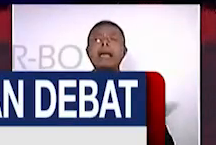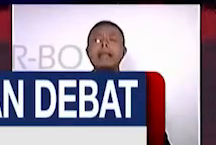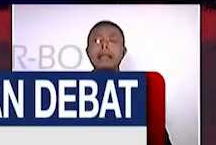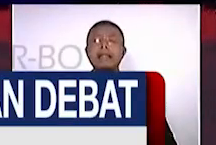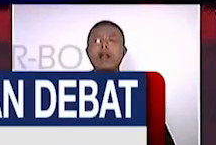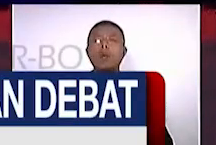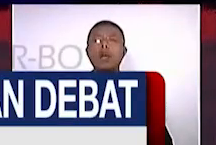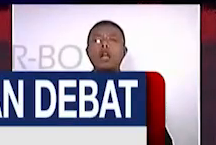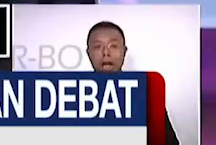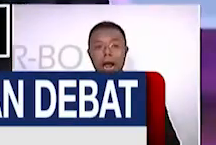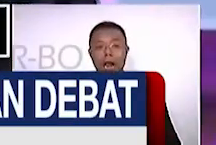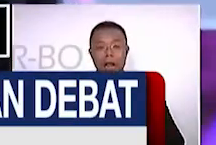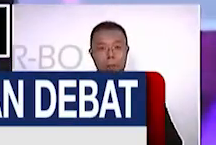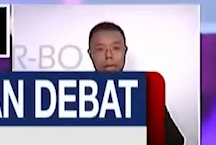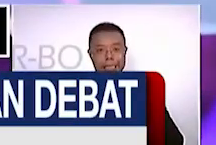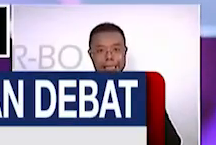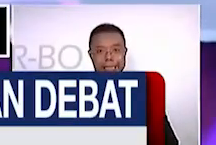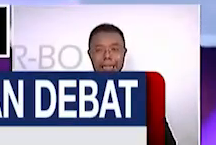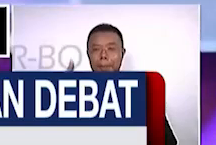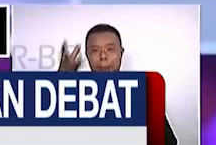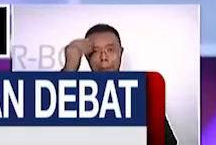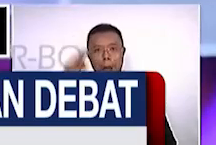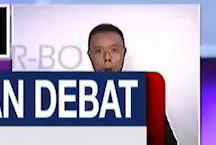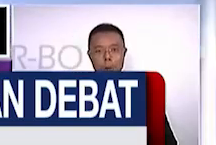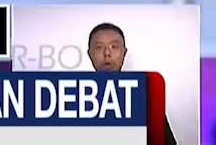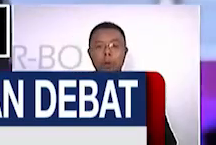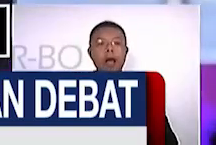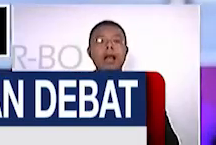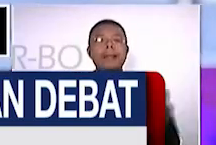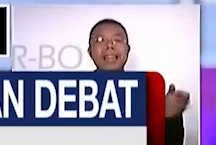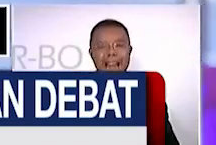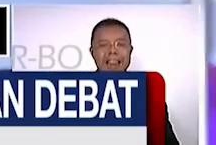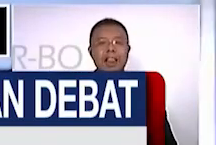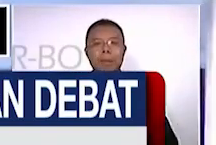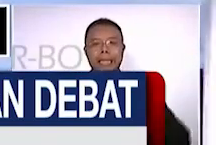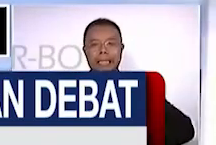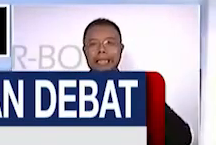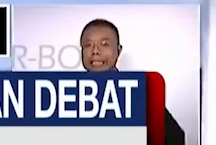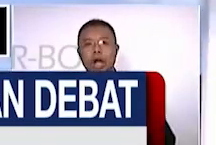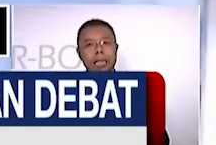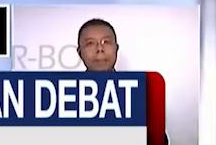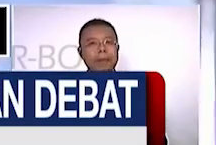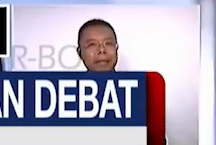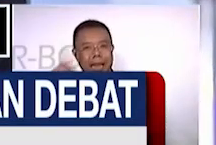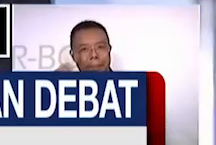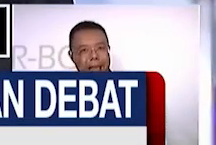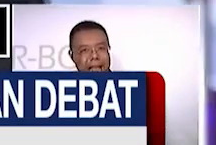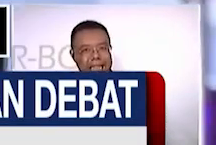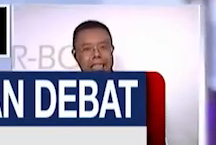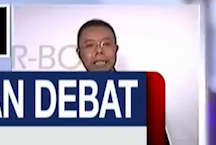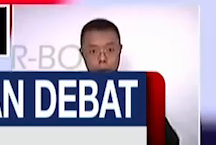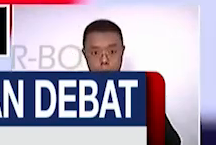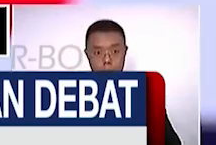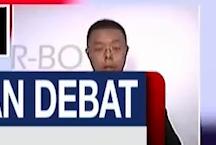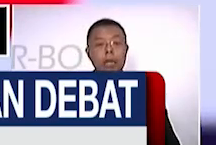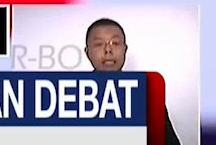dan misi ini menyesuaikan dengan urutan debat. Sehingga pada debat ketiga nanti, Capres nomor urut 3 Ganjar Pranowo yang akan mendapat giliran pertama menyampaikan visi